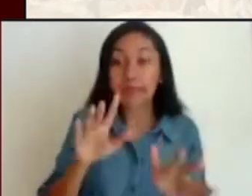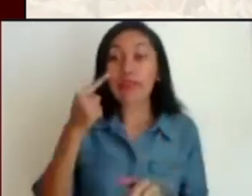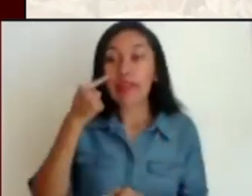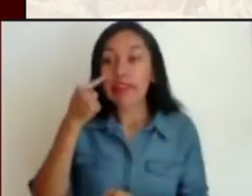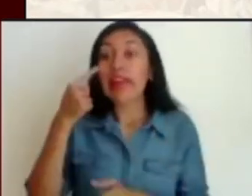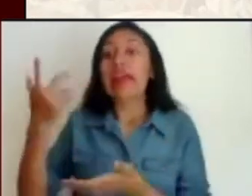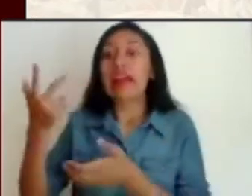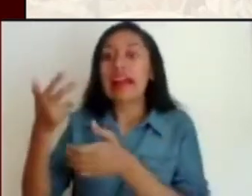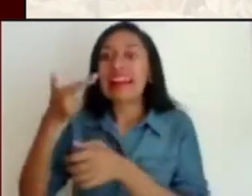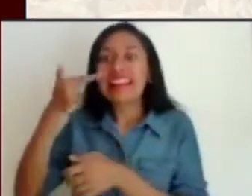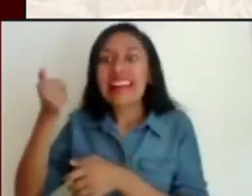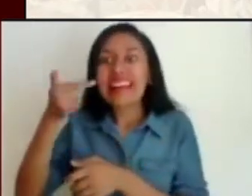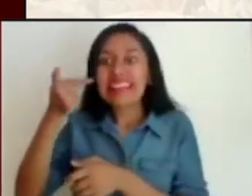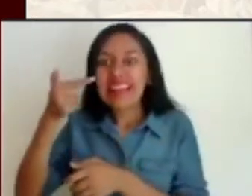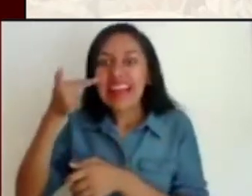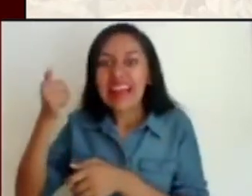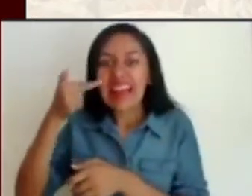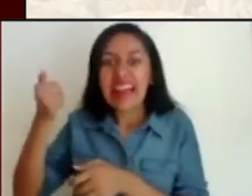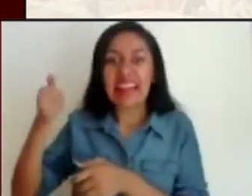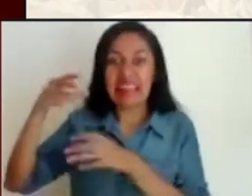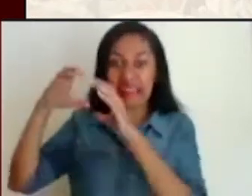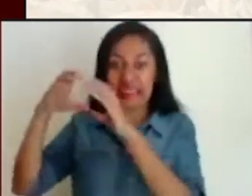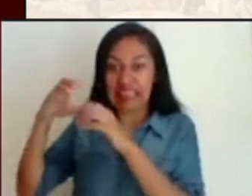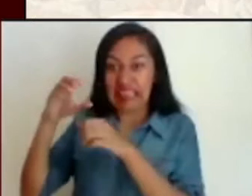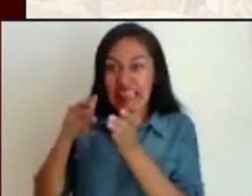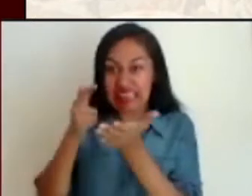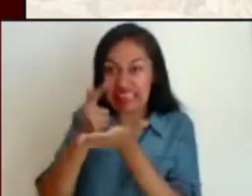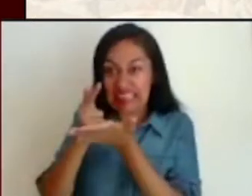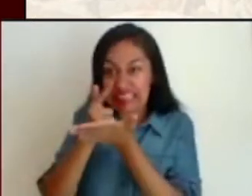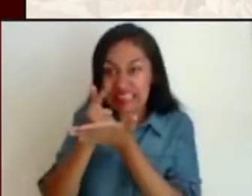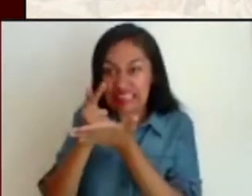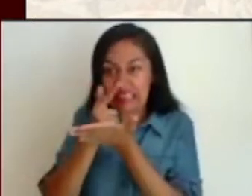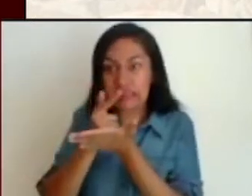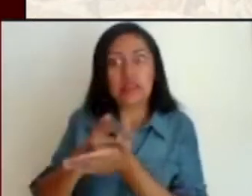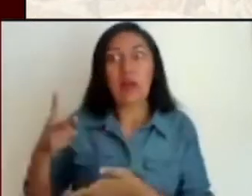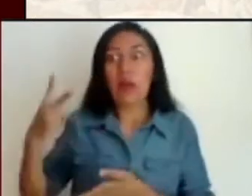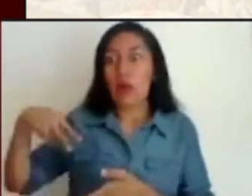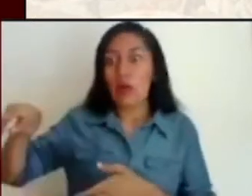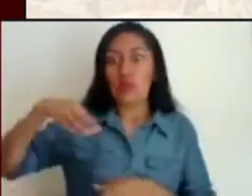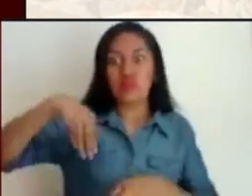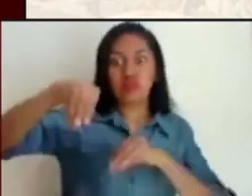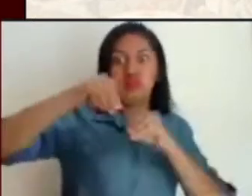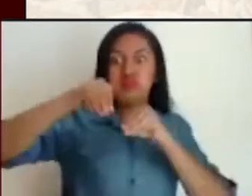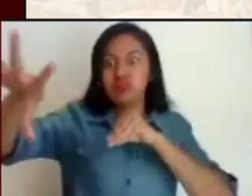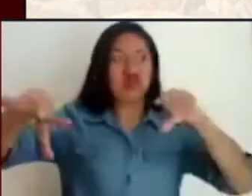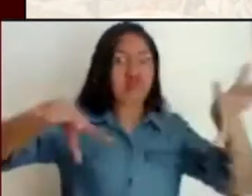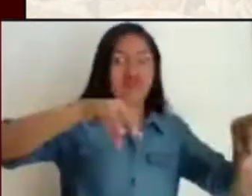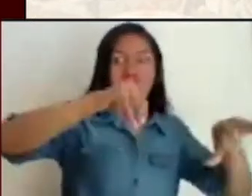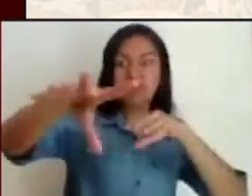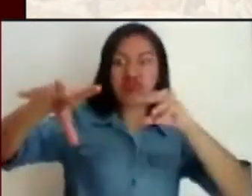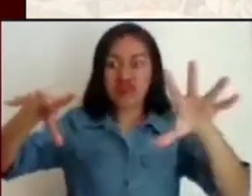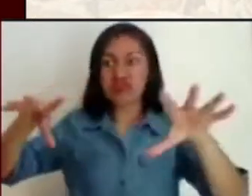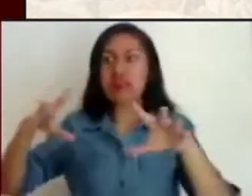noruega viaggiò molto e si trasmise attraverso della navigazione e dei barcos, de manera che le due constituyeron fuentes